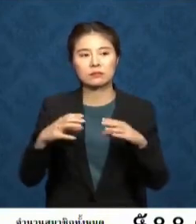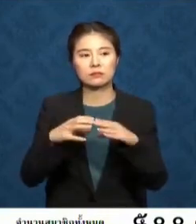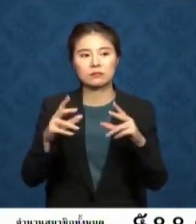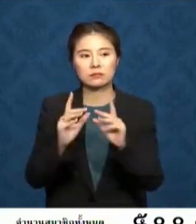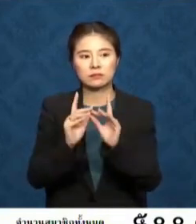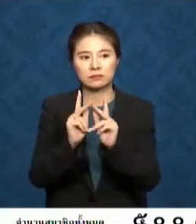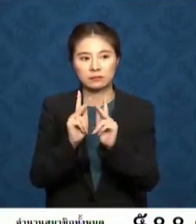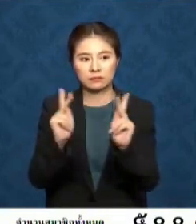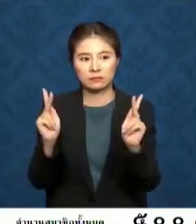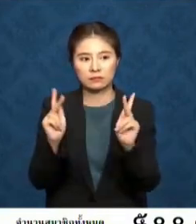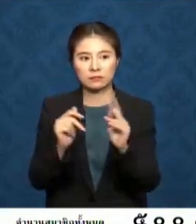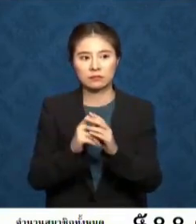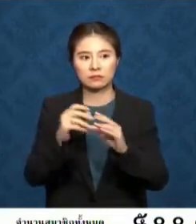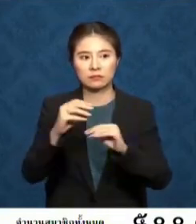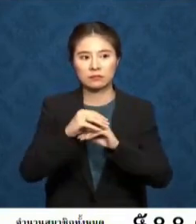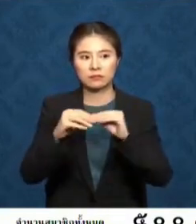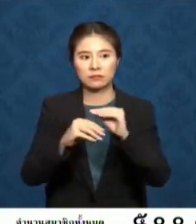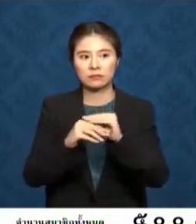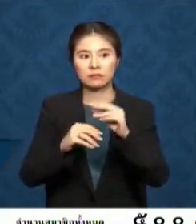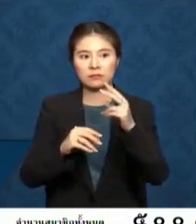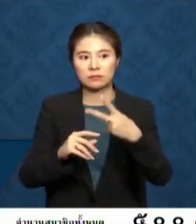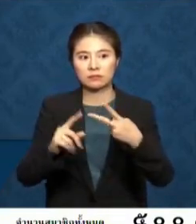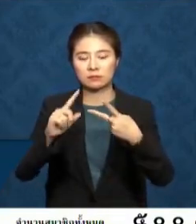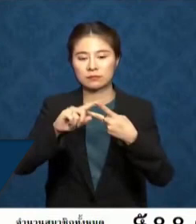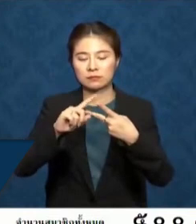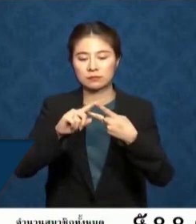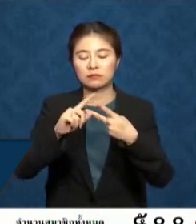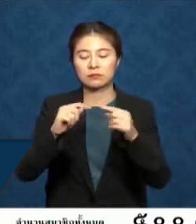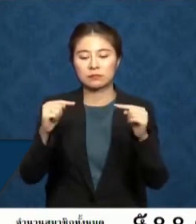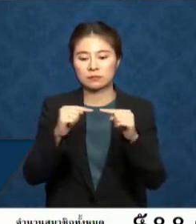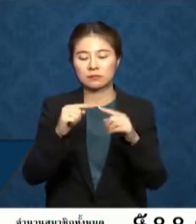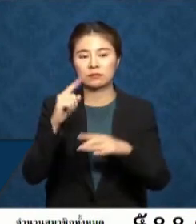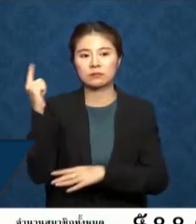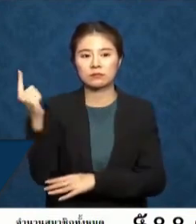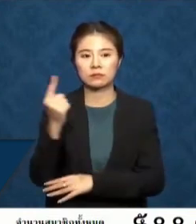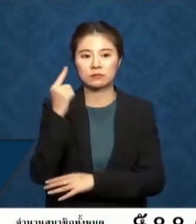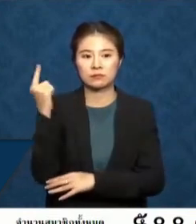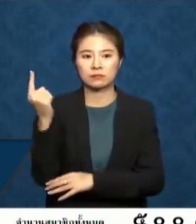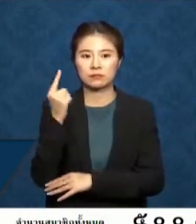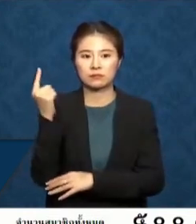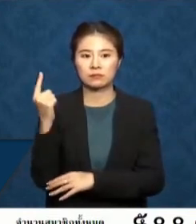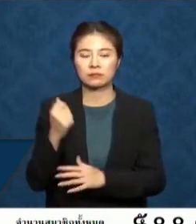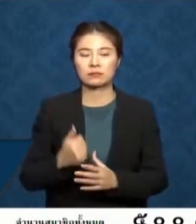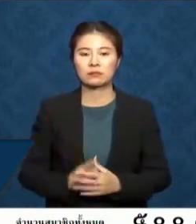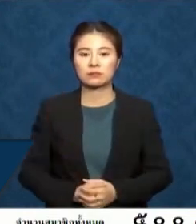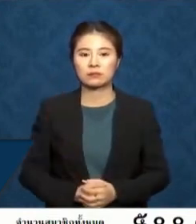ครับ2โครงการนั้นครับอยู่ในกรมการท่องเที่ยวนะครับขอสไลด์ด้วยนะครับผม